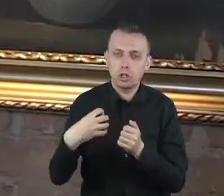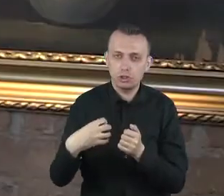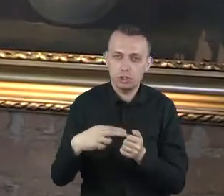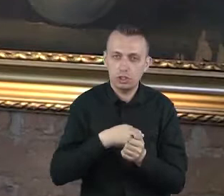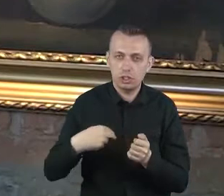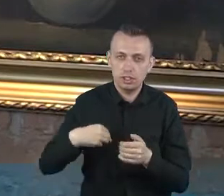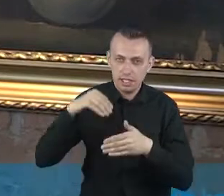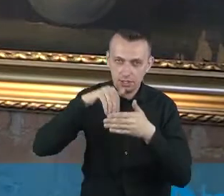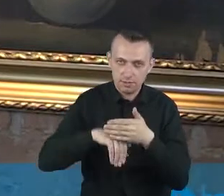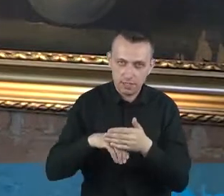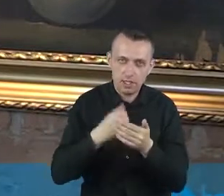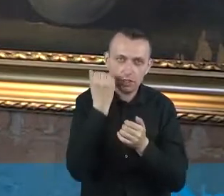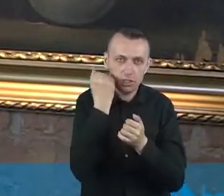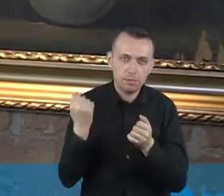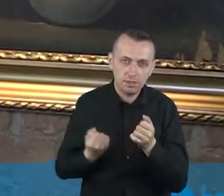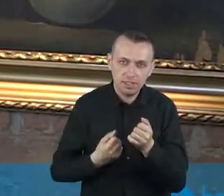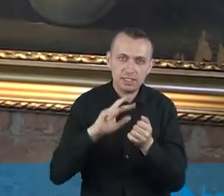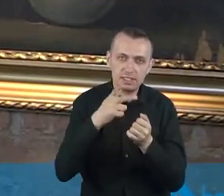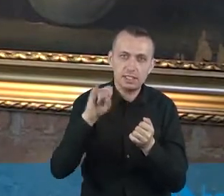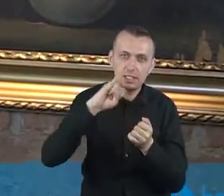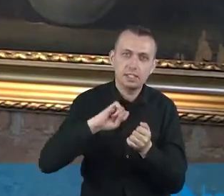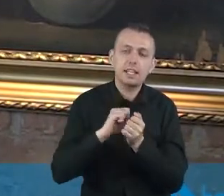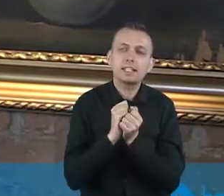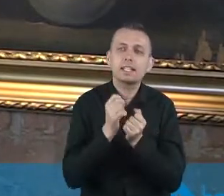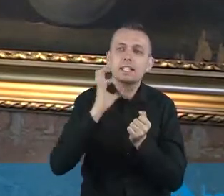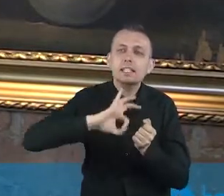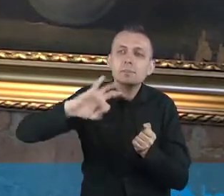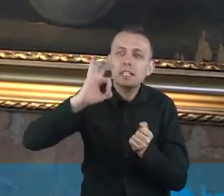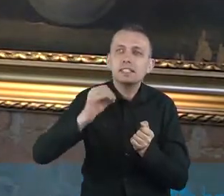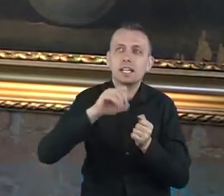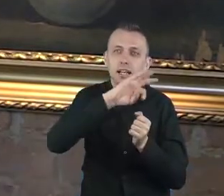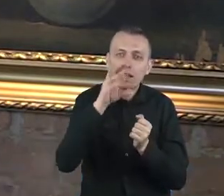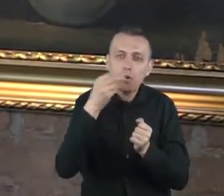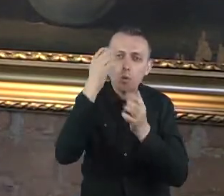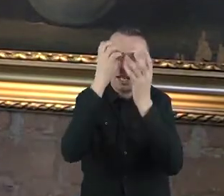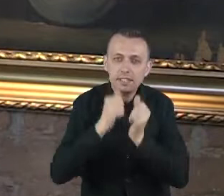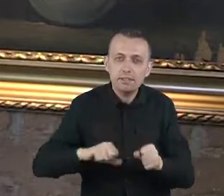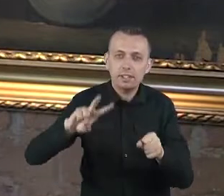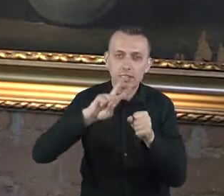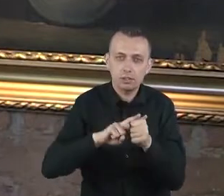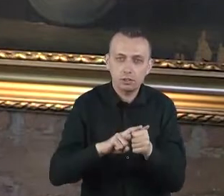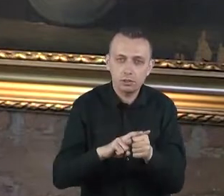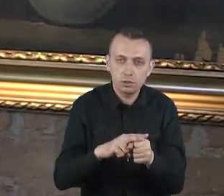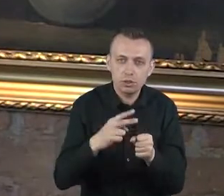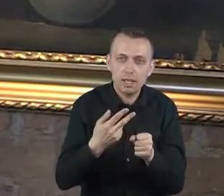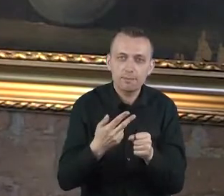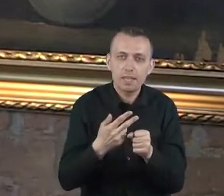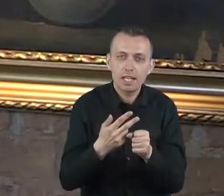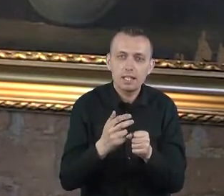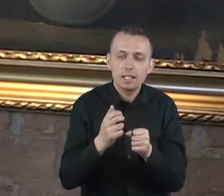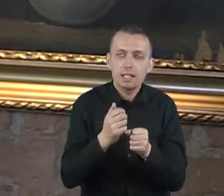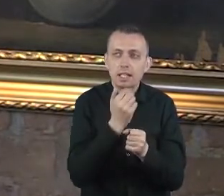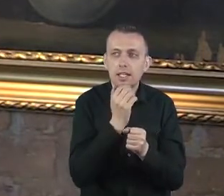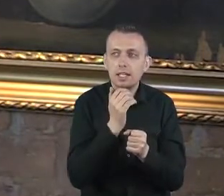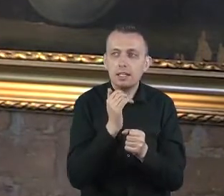Nasze wnętrza, piwniczne wnętrza i takie klimatyczne wnętrza, które niestety nie mieszczą może